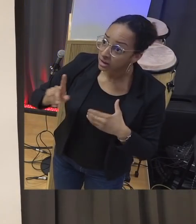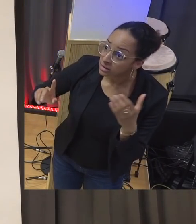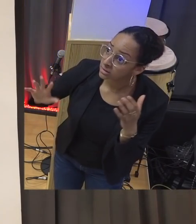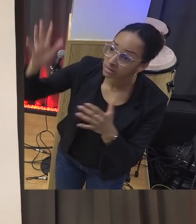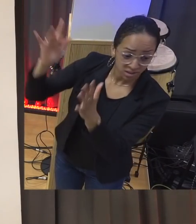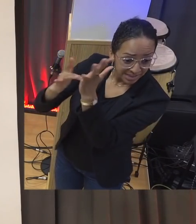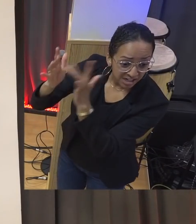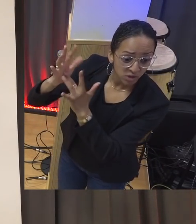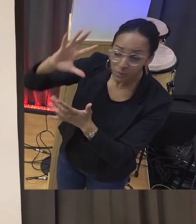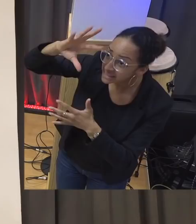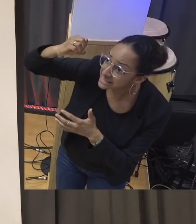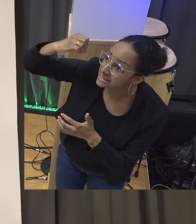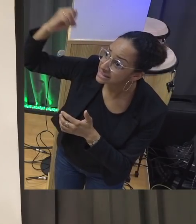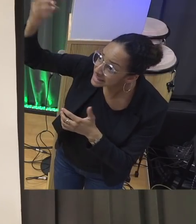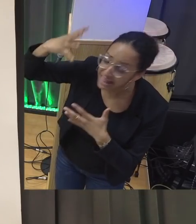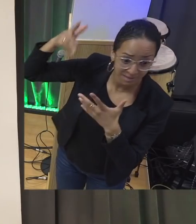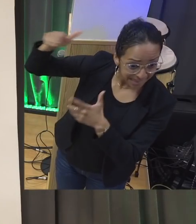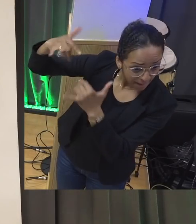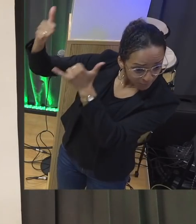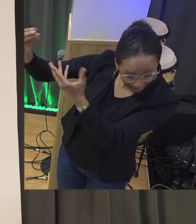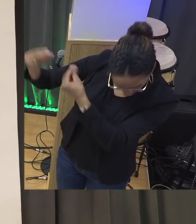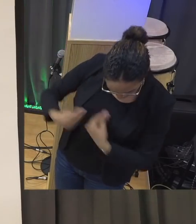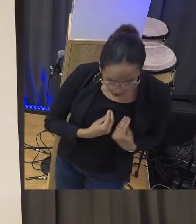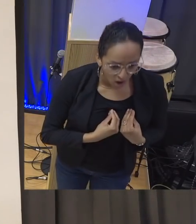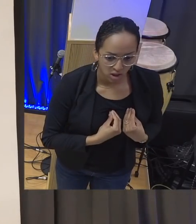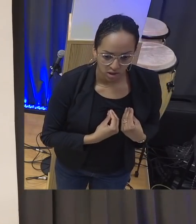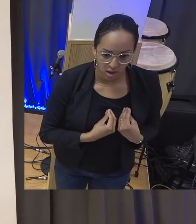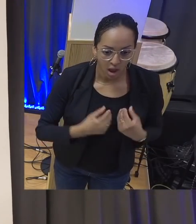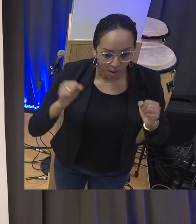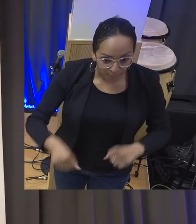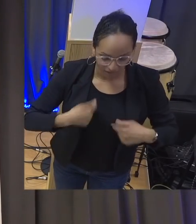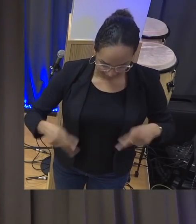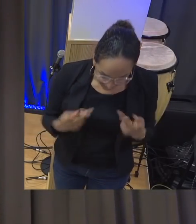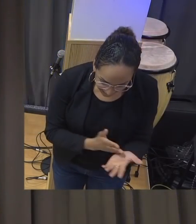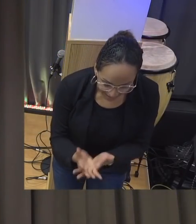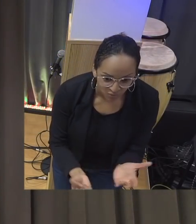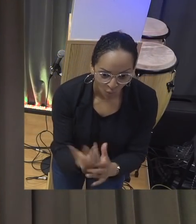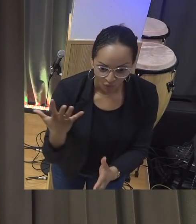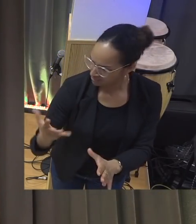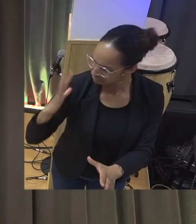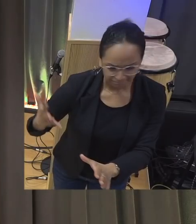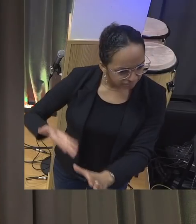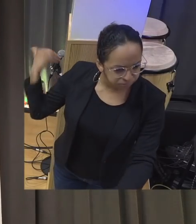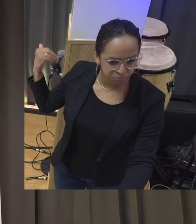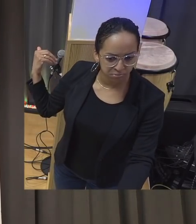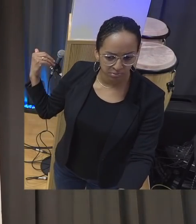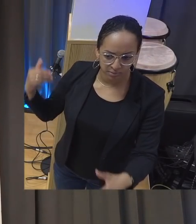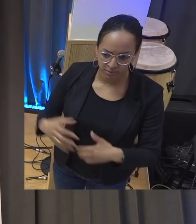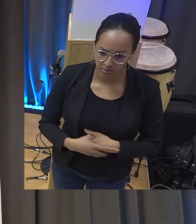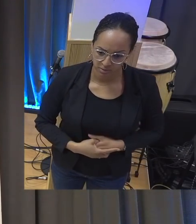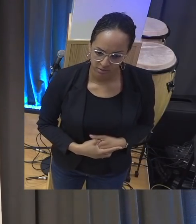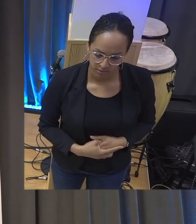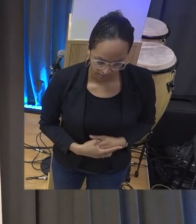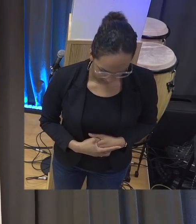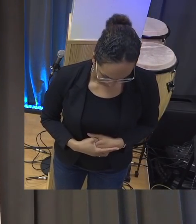la puissance du Saint-Esprit, afin d'être capable de vivre cette vie nouvelle. C'est